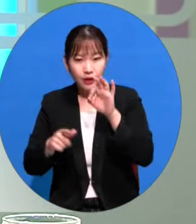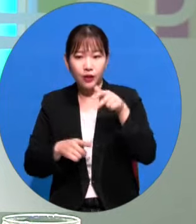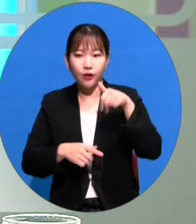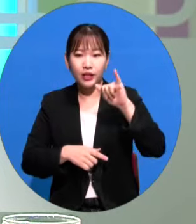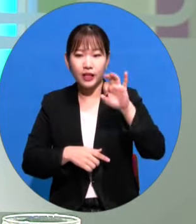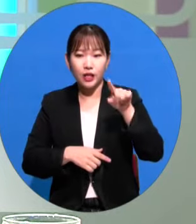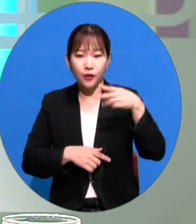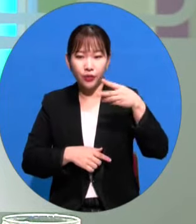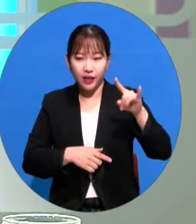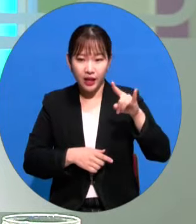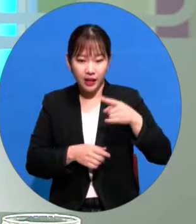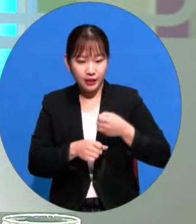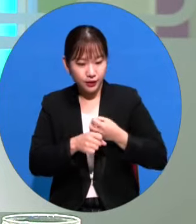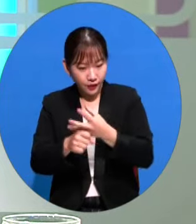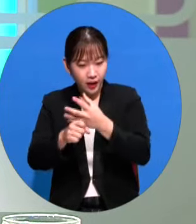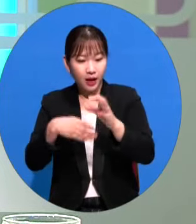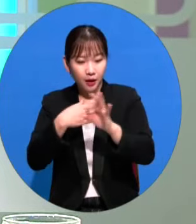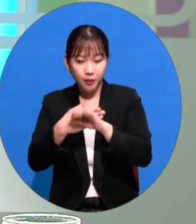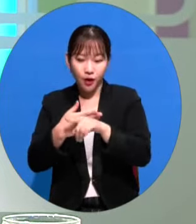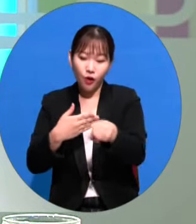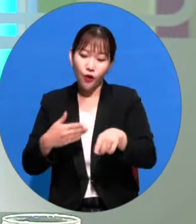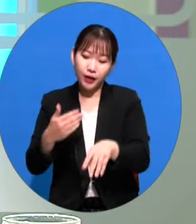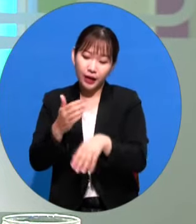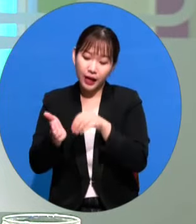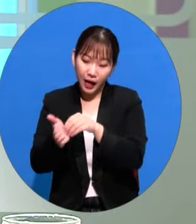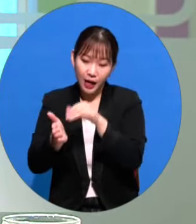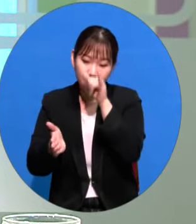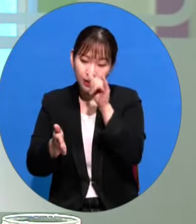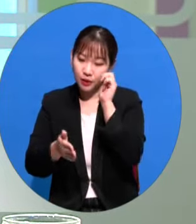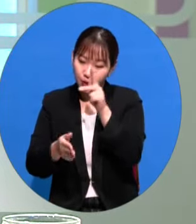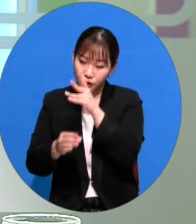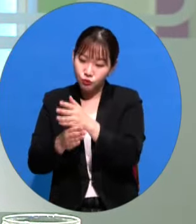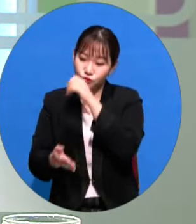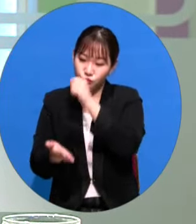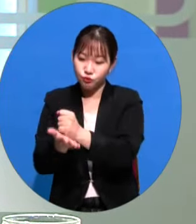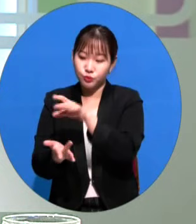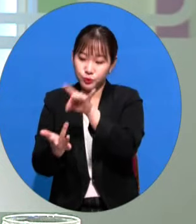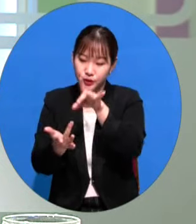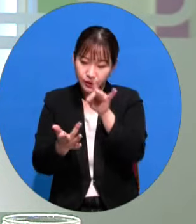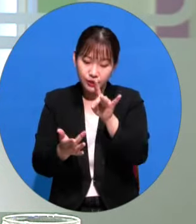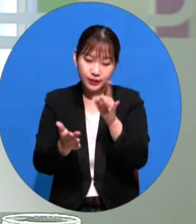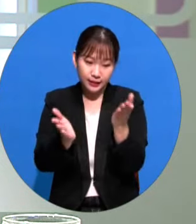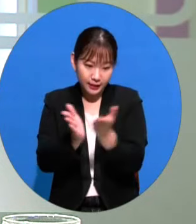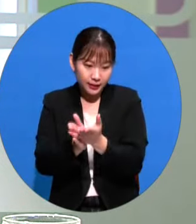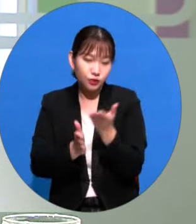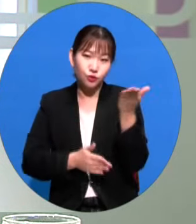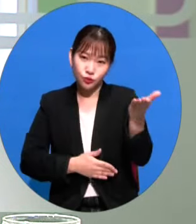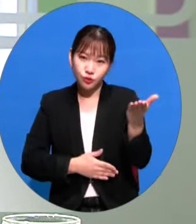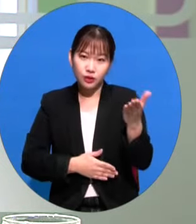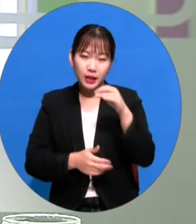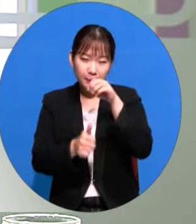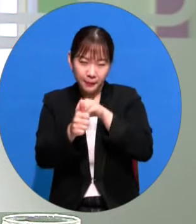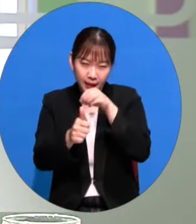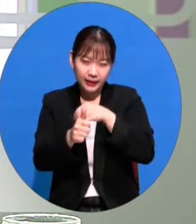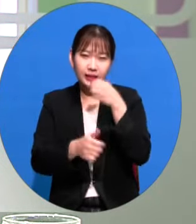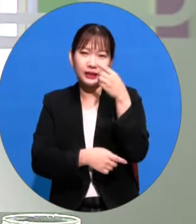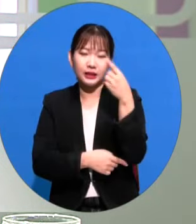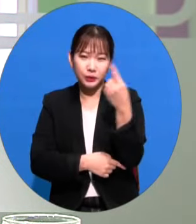전달하면 플랫폼에 가입된 업소들 중 적당한 몇 곳을 찾아 매칭해 줌으로써 바가지